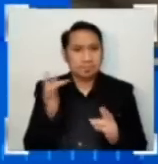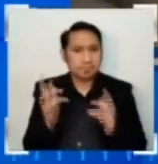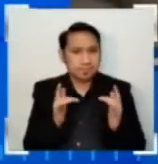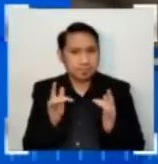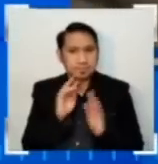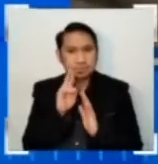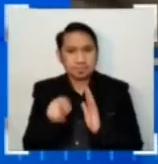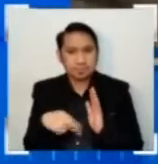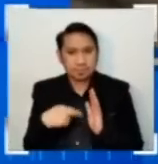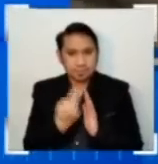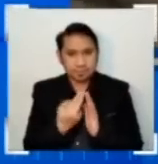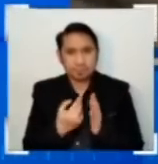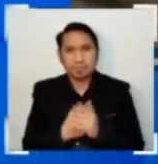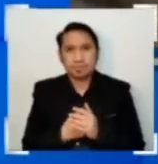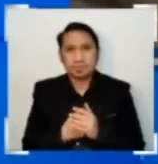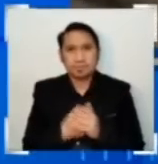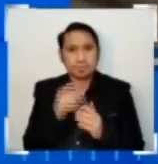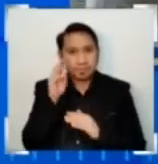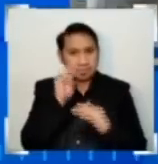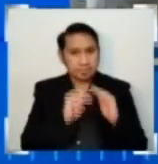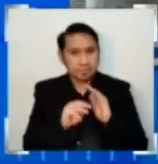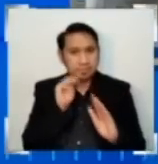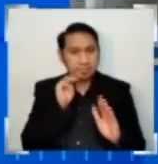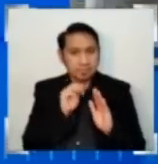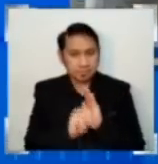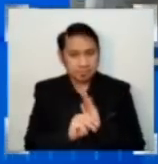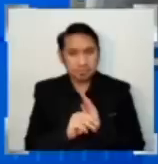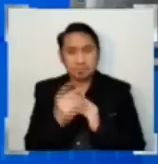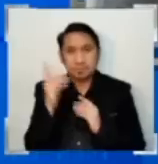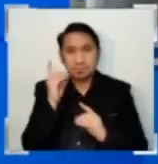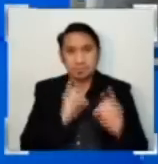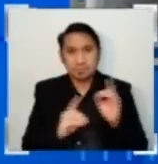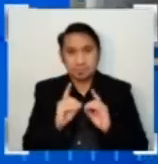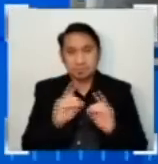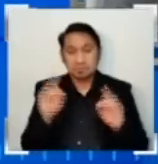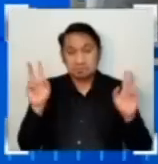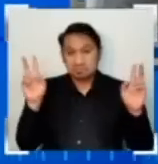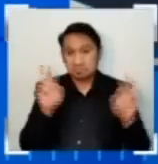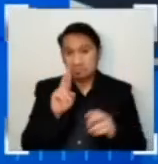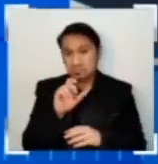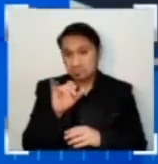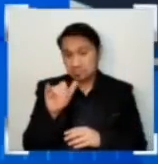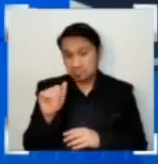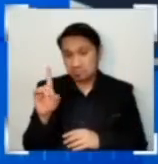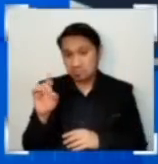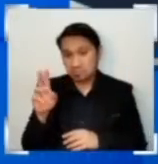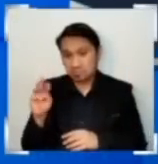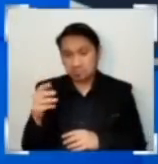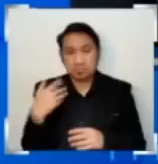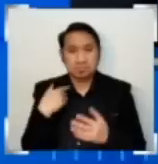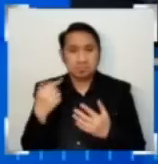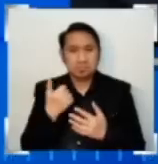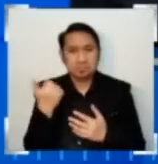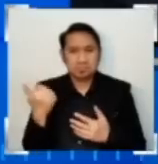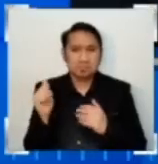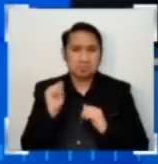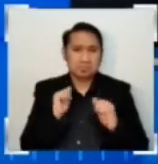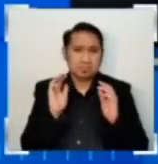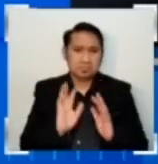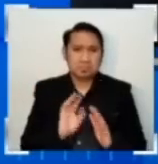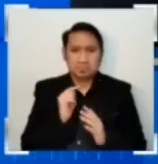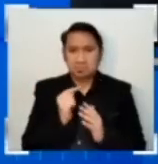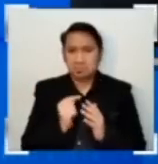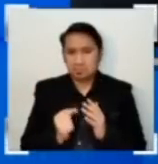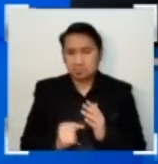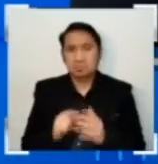upcoming mystery murder drama na Royal Blood. Dito makakasama niya sina Tirso Cruz III, Rian Ramos at mag-asawang Megan